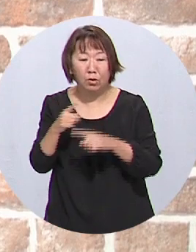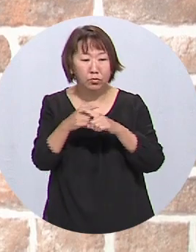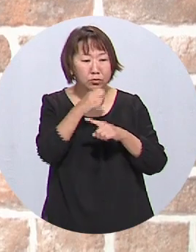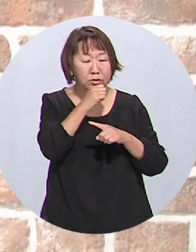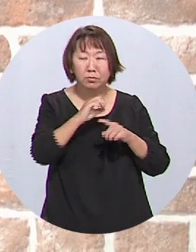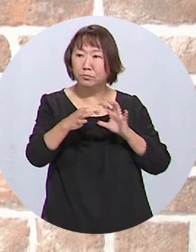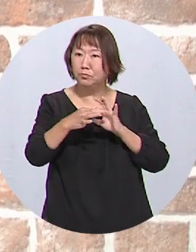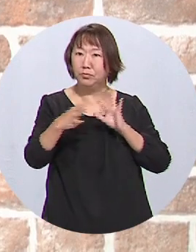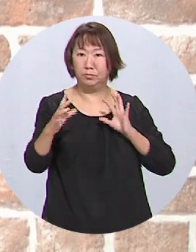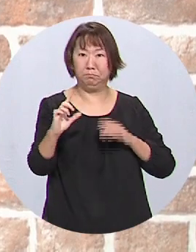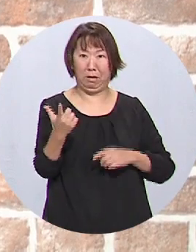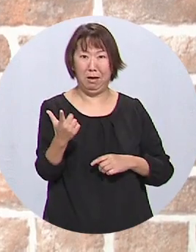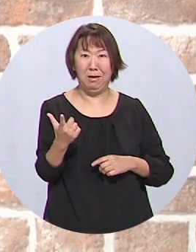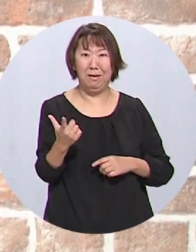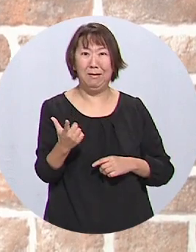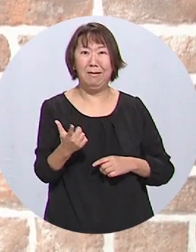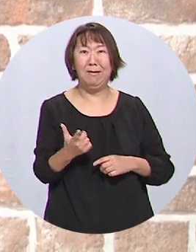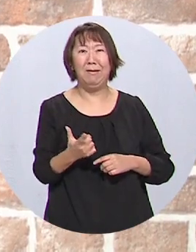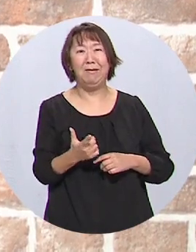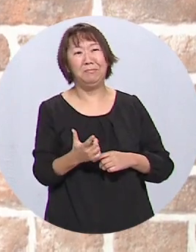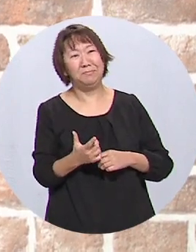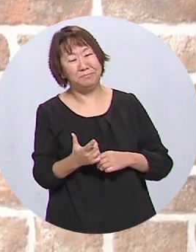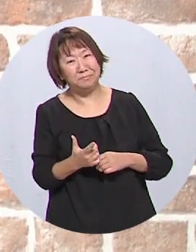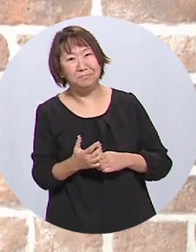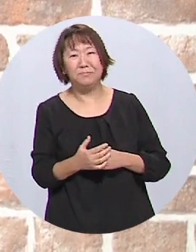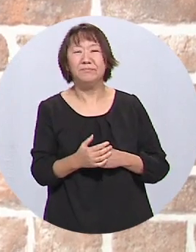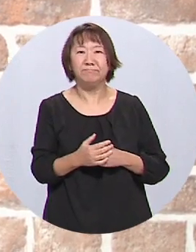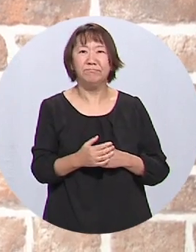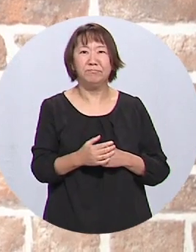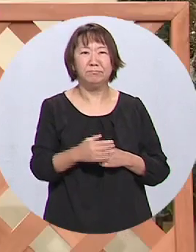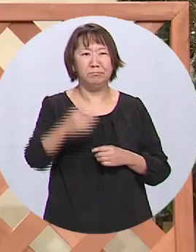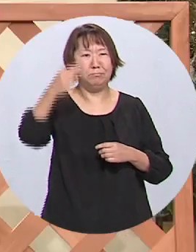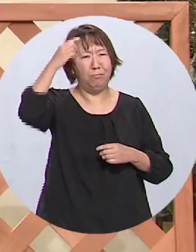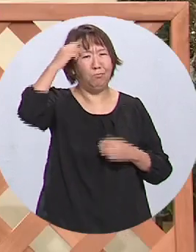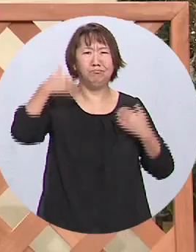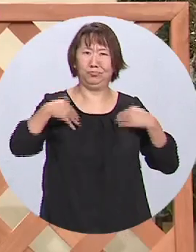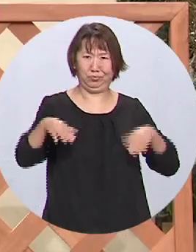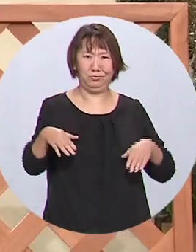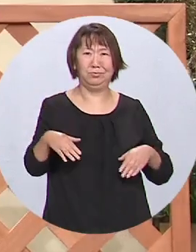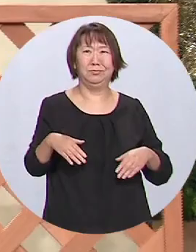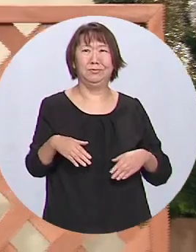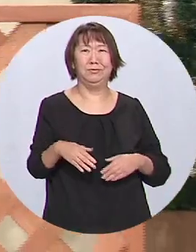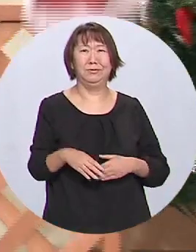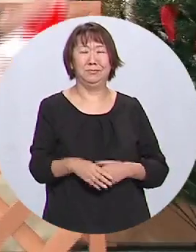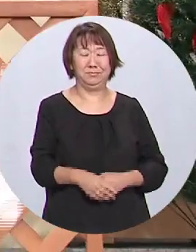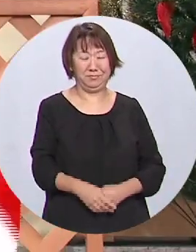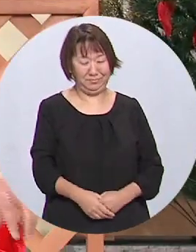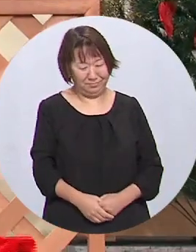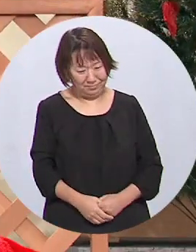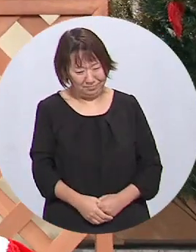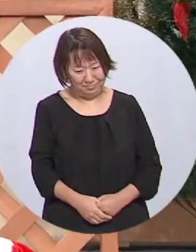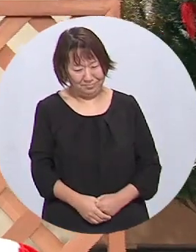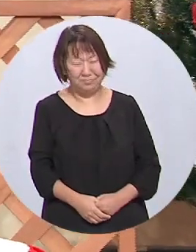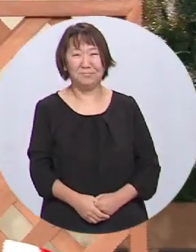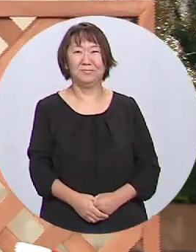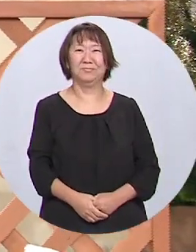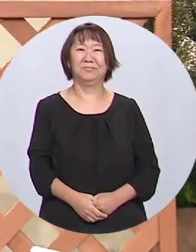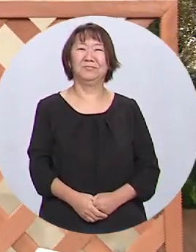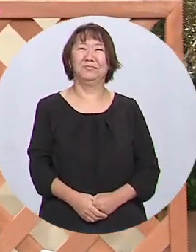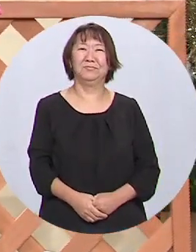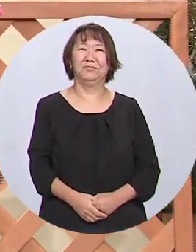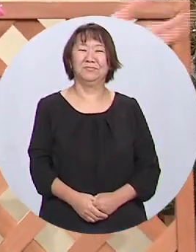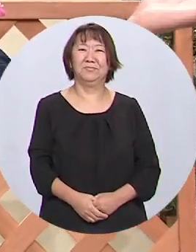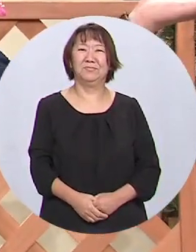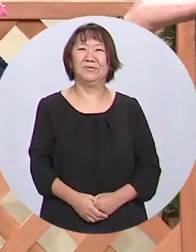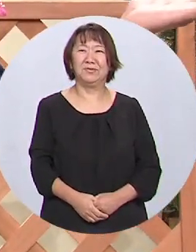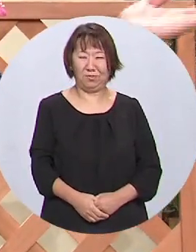リスマス全然関係ないじゃないですか。関係ない。みんな帽子脱いちゃっていいですよ。 そうだね。 何と関係あるんです